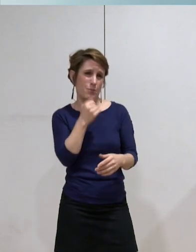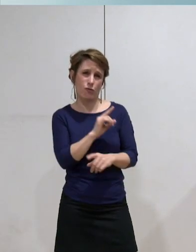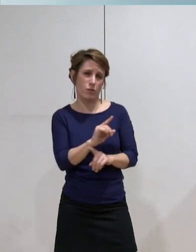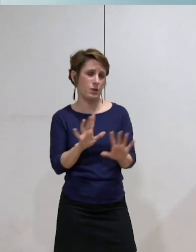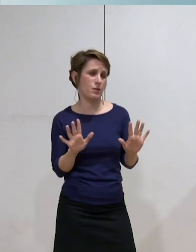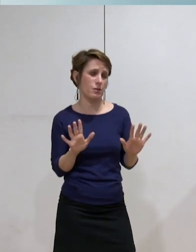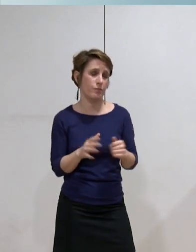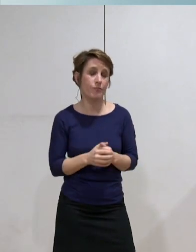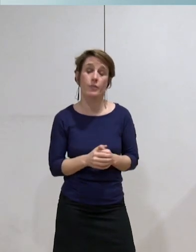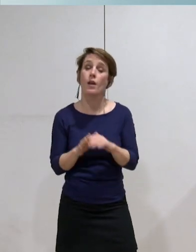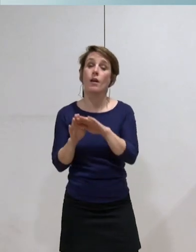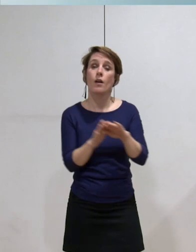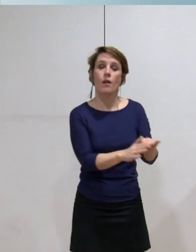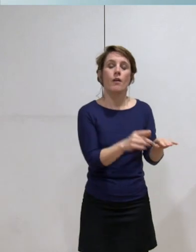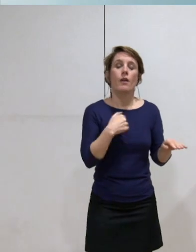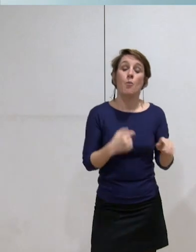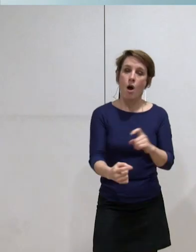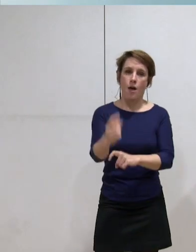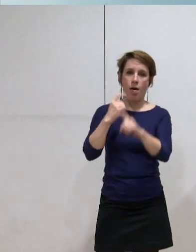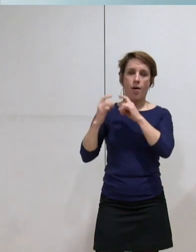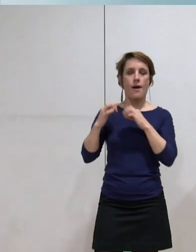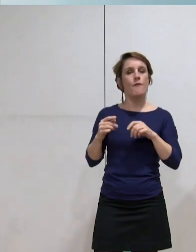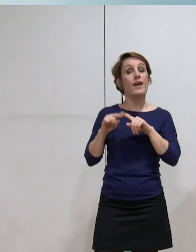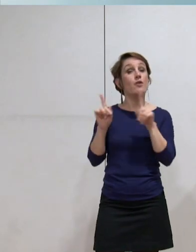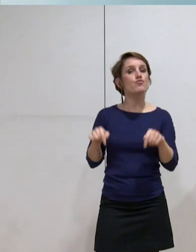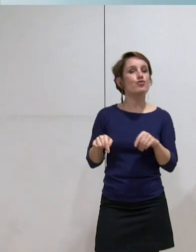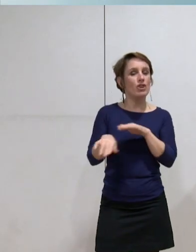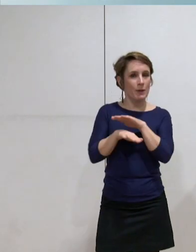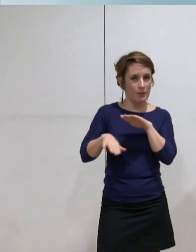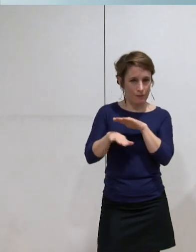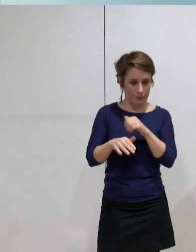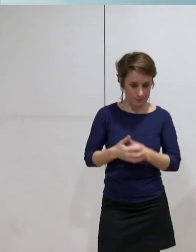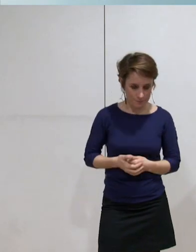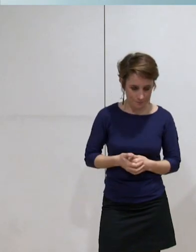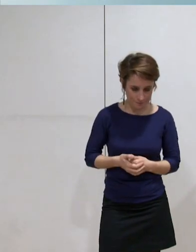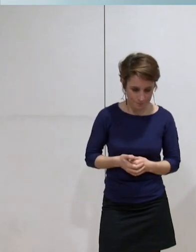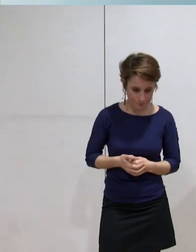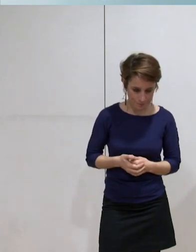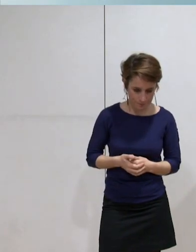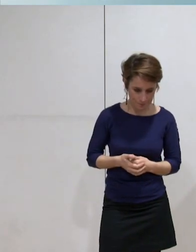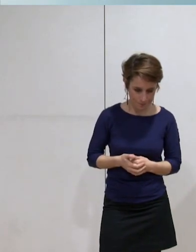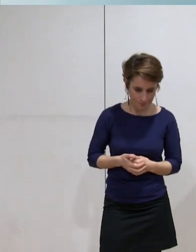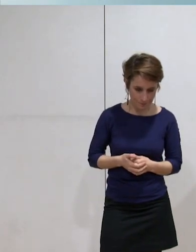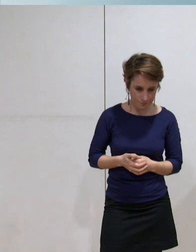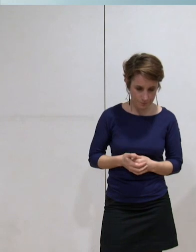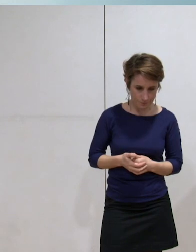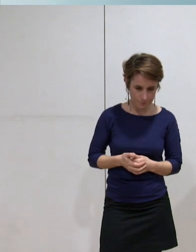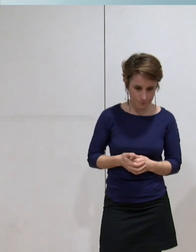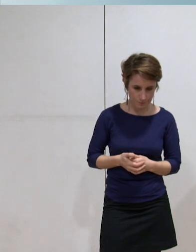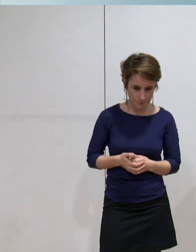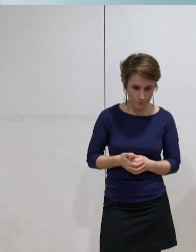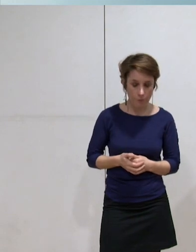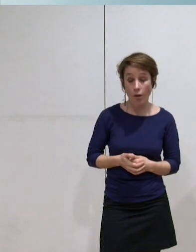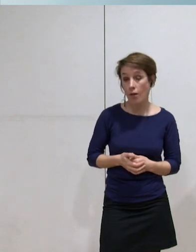budget primitif le budget primitif c'est pas simplement un moment pour faire des choix